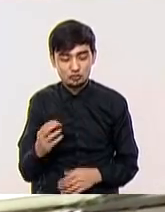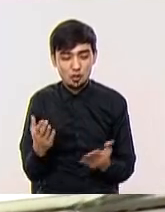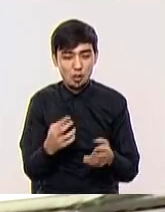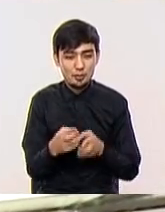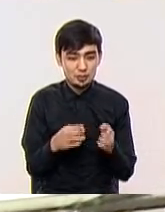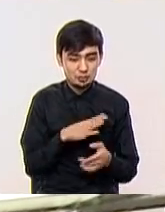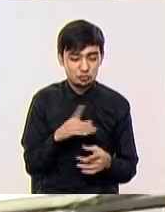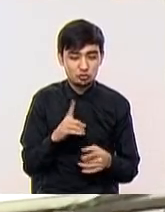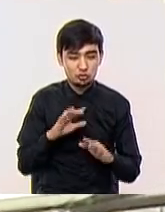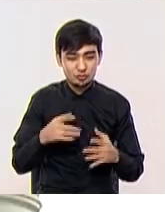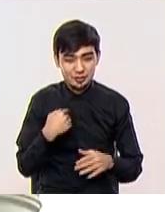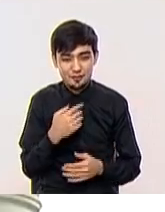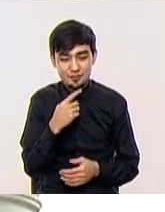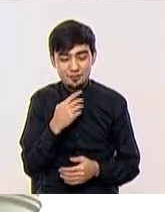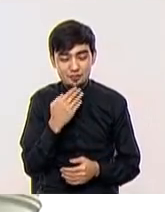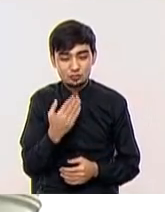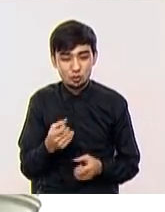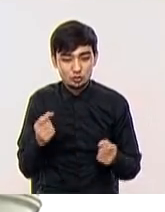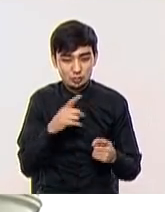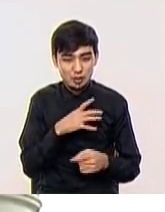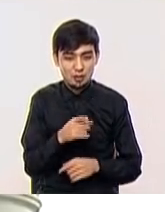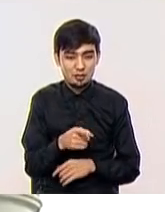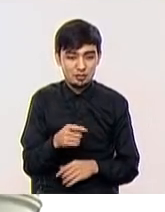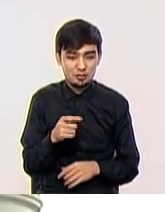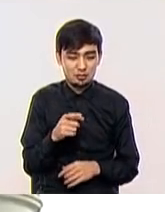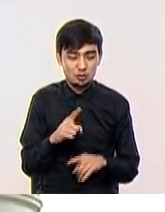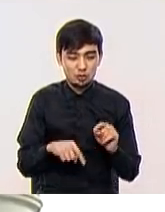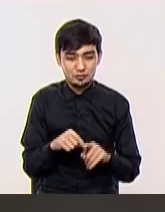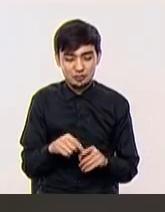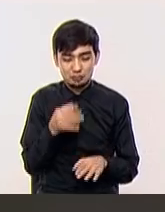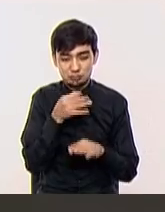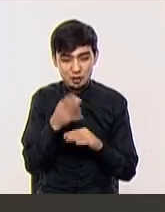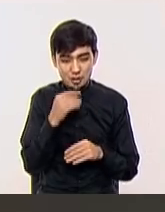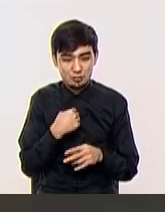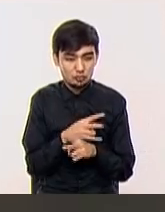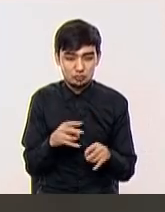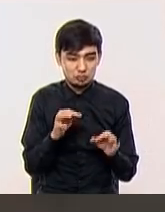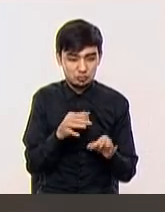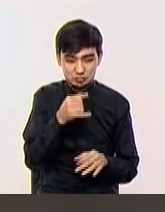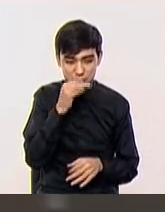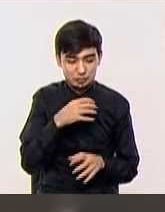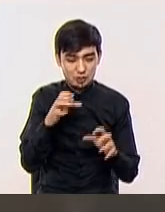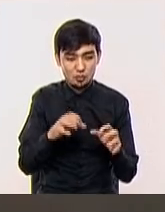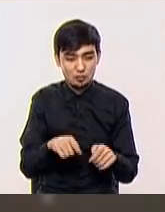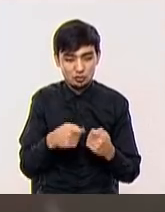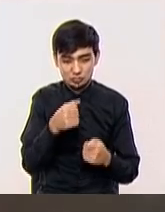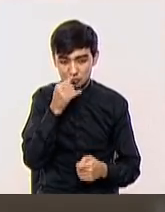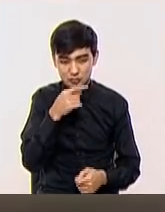қазіргі жағдайын сұрап хабарласқанымызда науқасқа қатысты деректі туыстарынан өзге ешкімге айта алмаймыз, заңды бұза алмаймыз